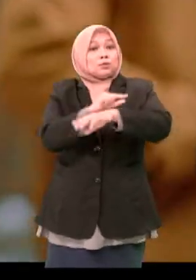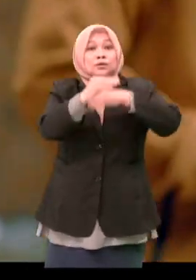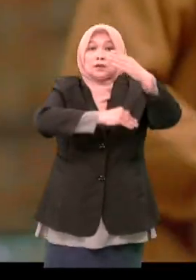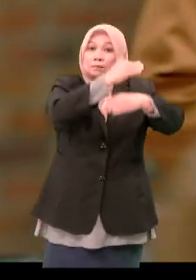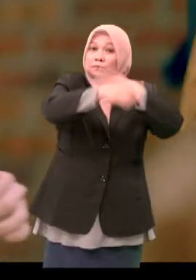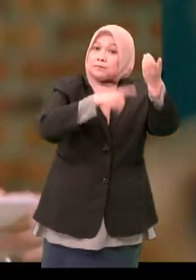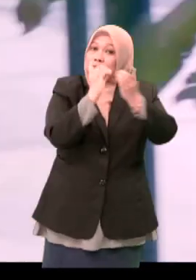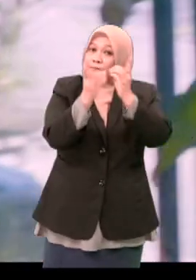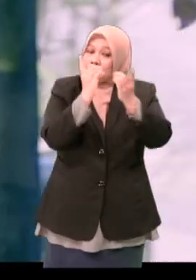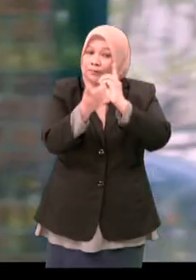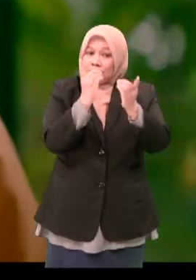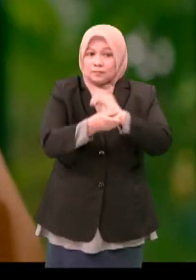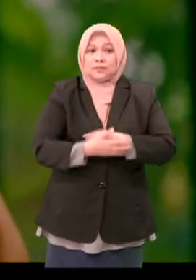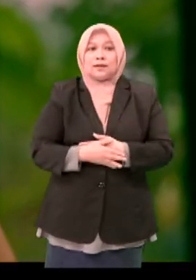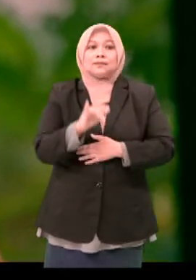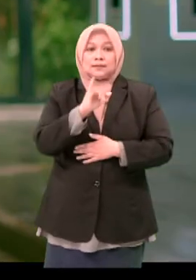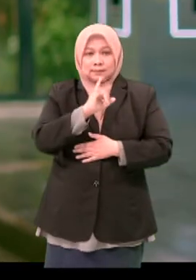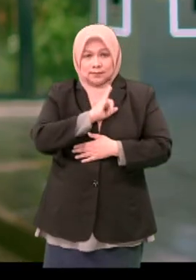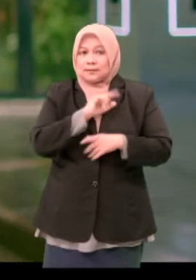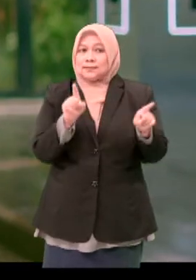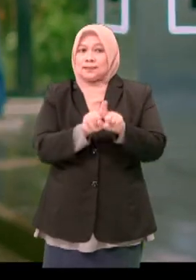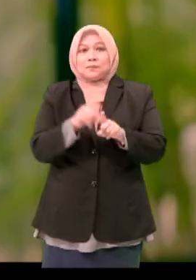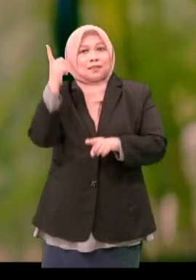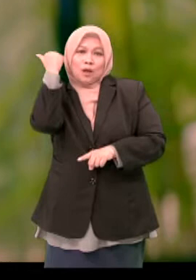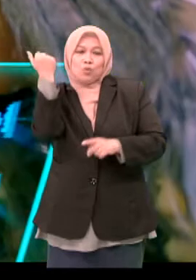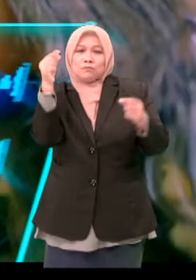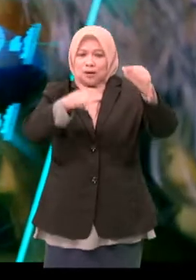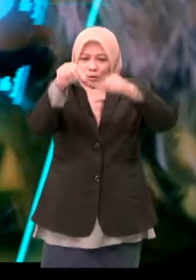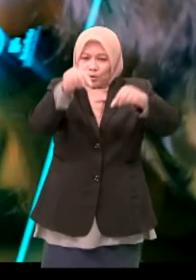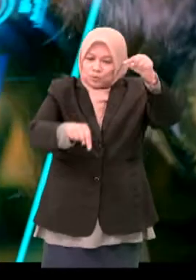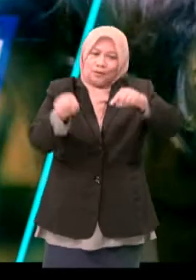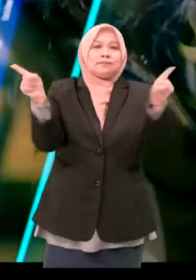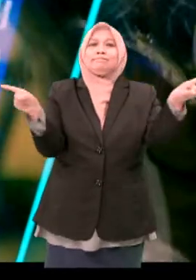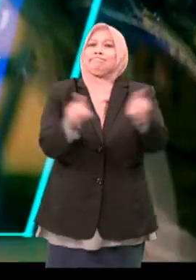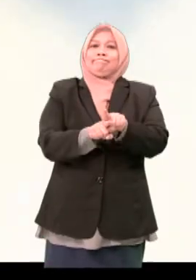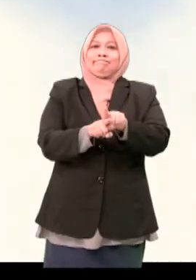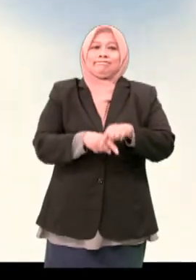digital, big data. Saya juga pandai coding. Okey.